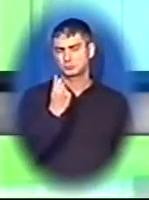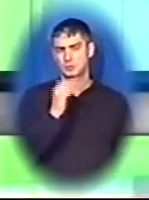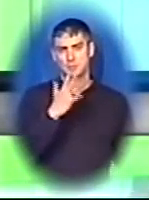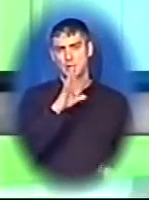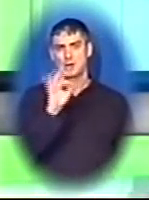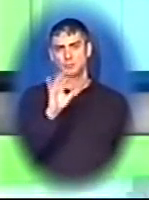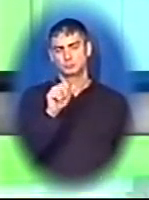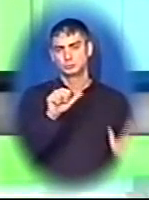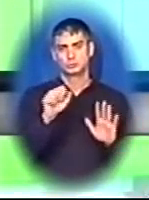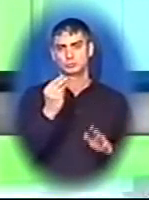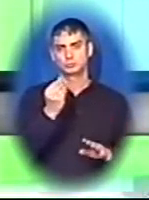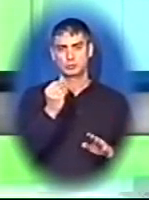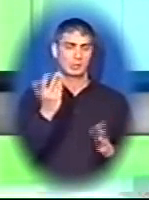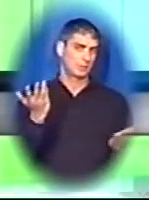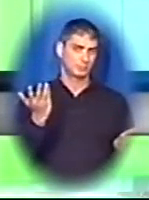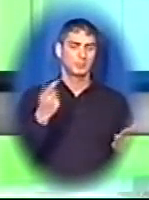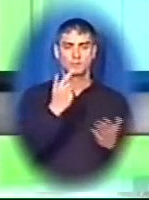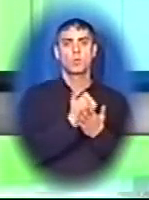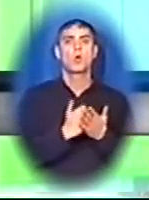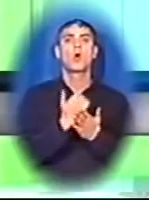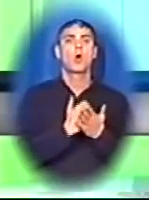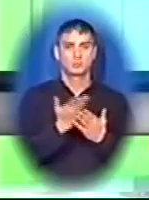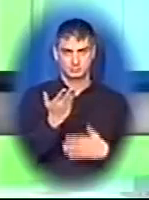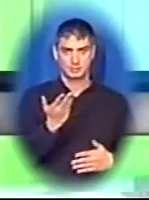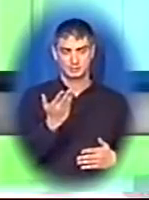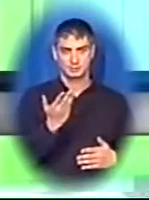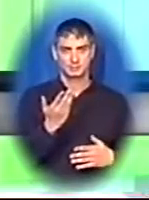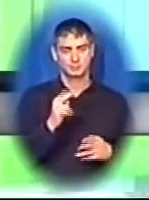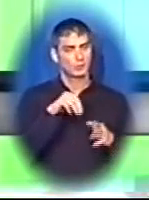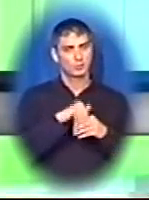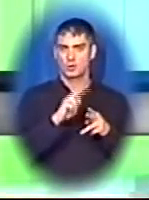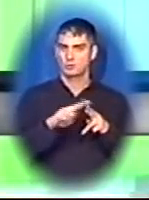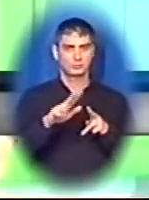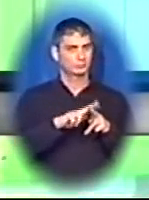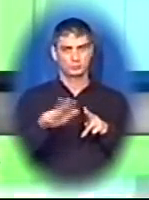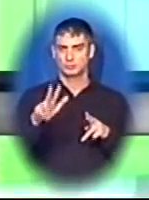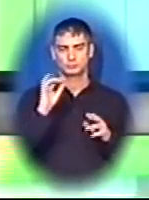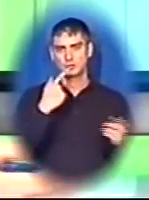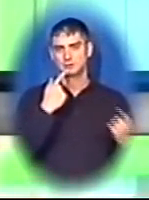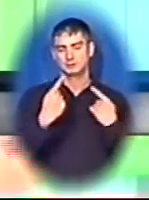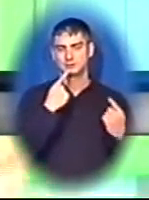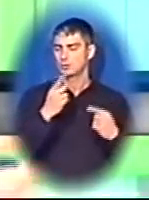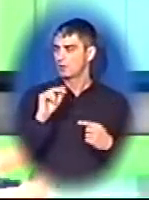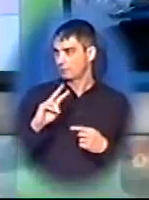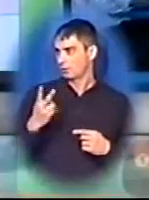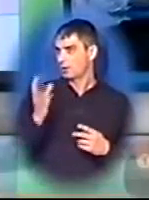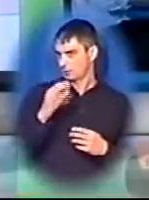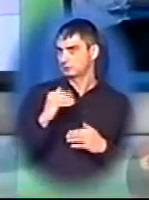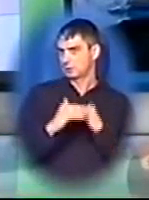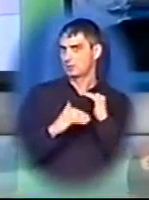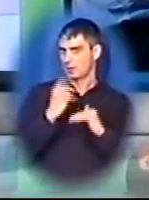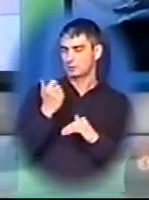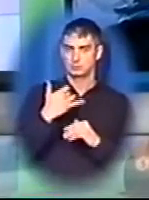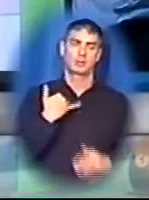בסביבות 500-600 שקל לצרכן, והוא חוסך את זה בחודשיים או שלושה של שיחות. אבל מצד שני זה בכל אופן תהליך